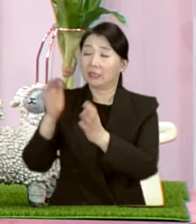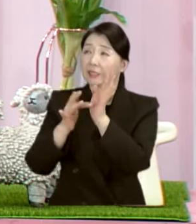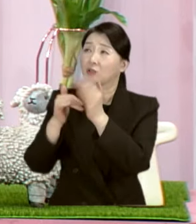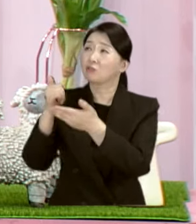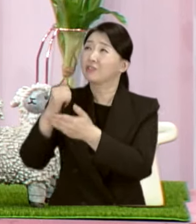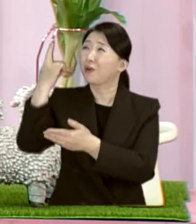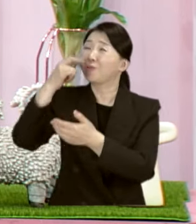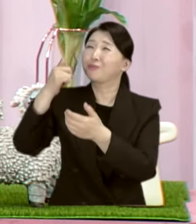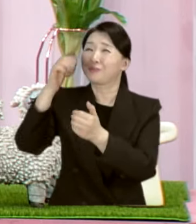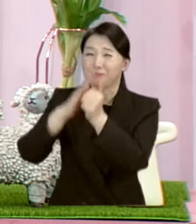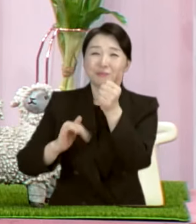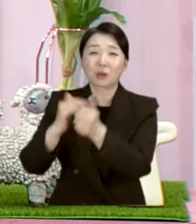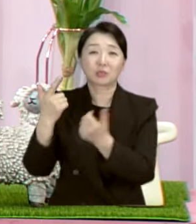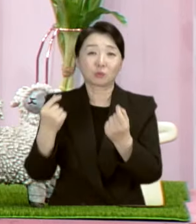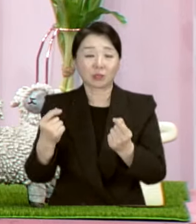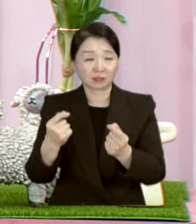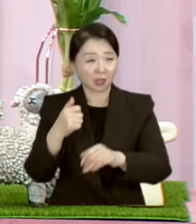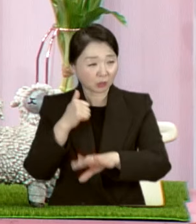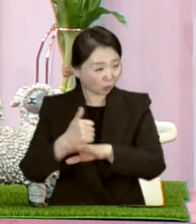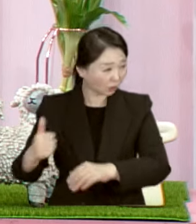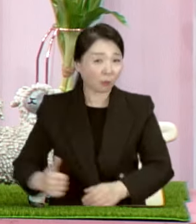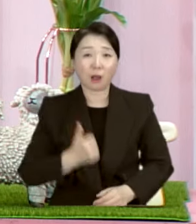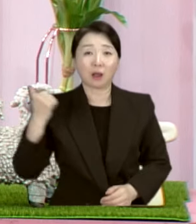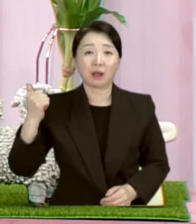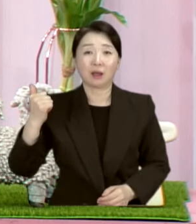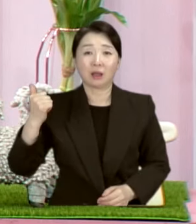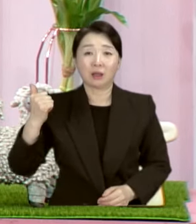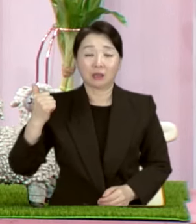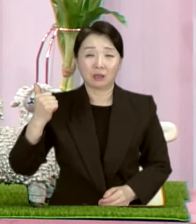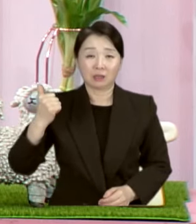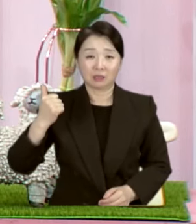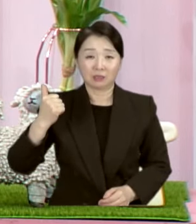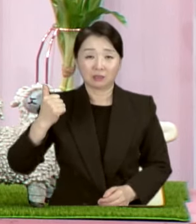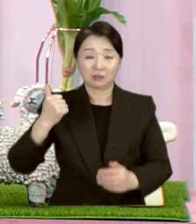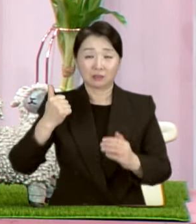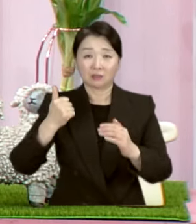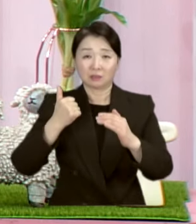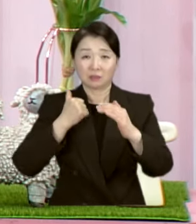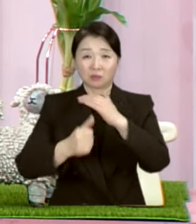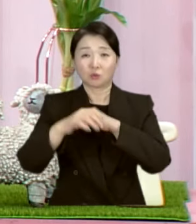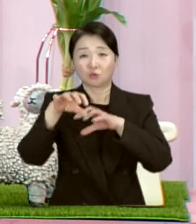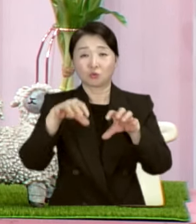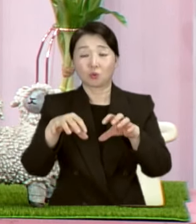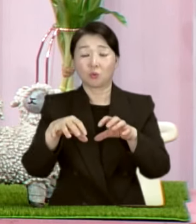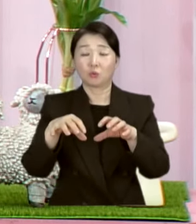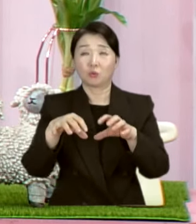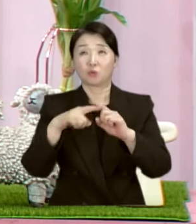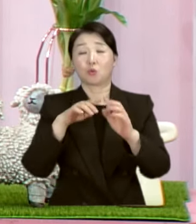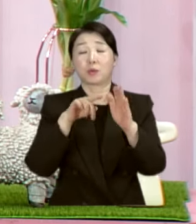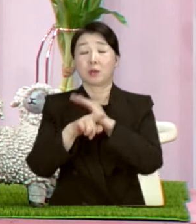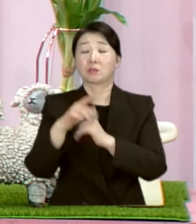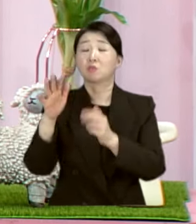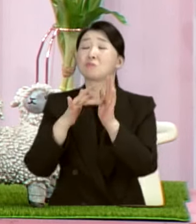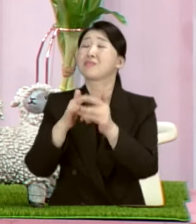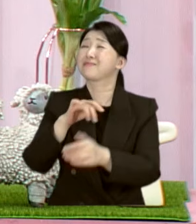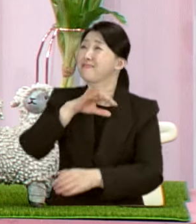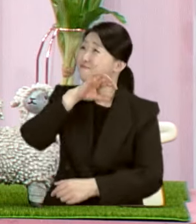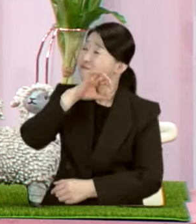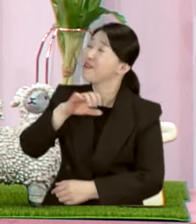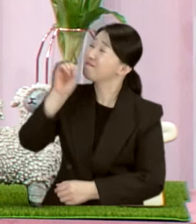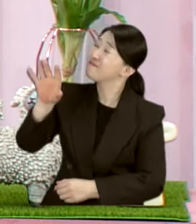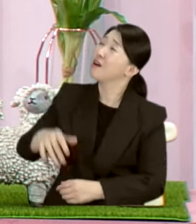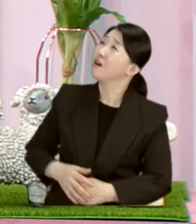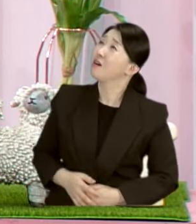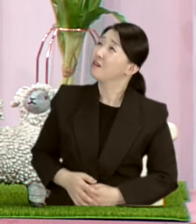하는 거고 안 되지. 너무 이게 화가 나가지고 그 당시 선수촌에 있는 교회 가서 막 예수님한테 따졌어요. 내가